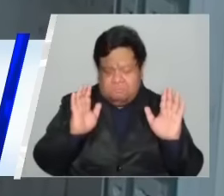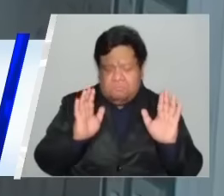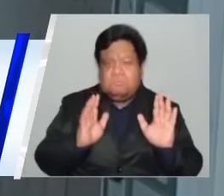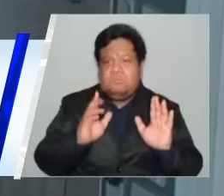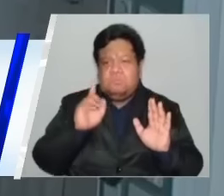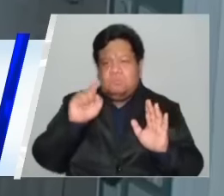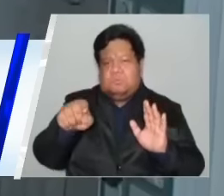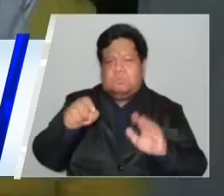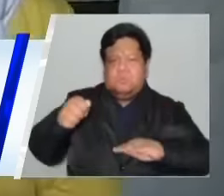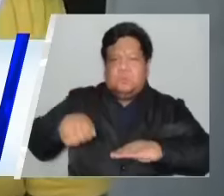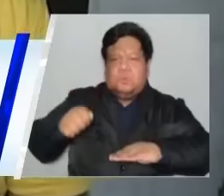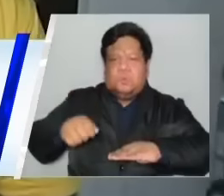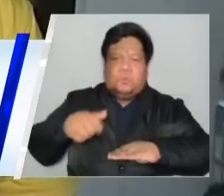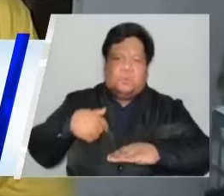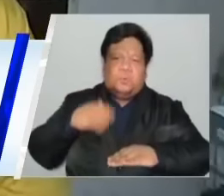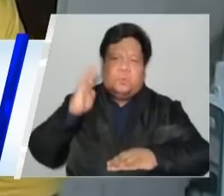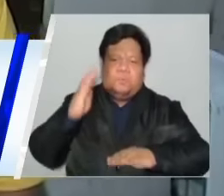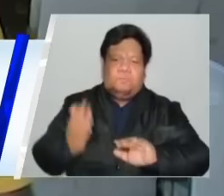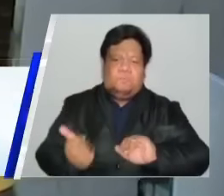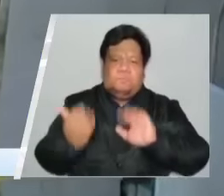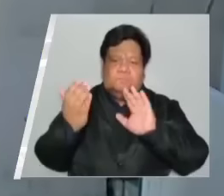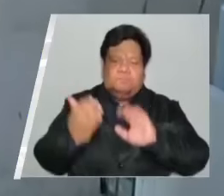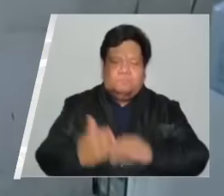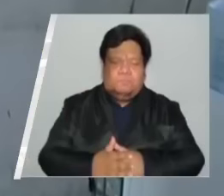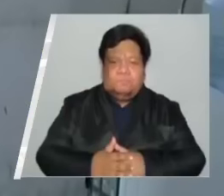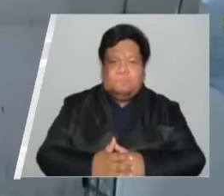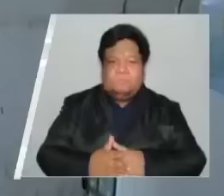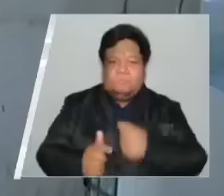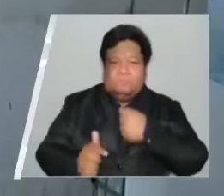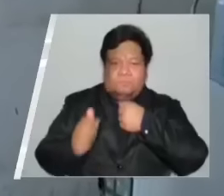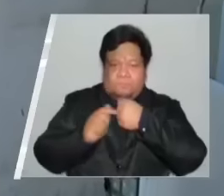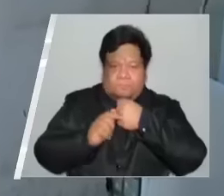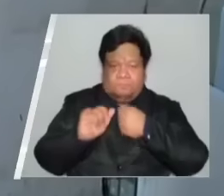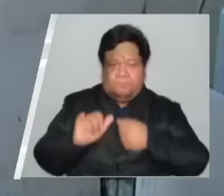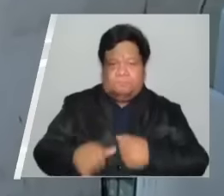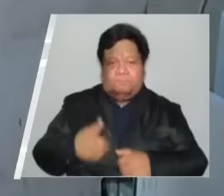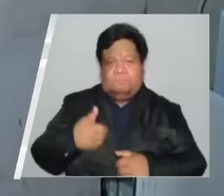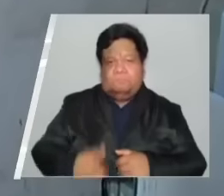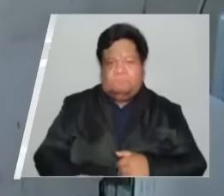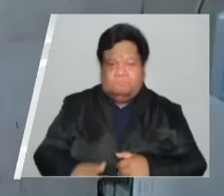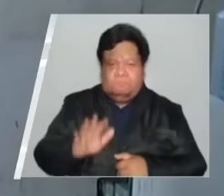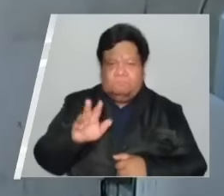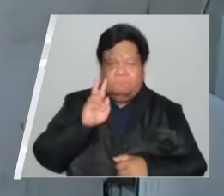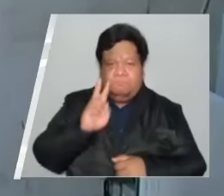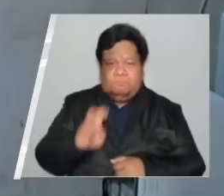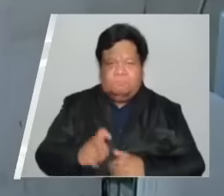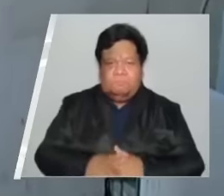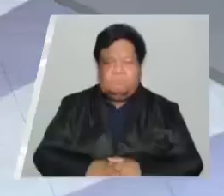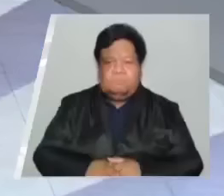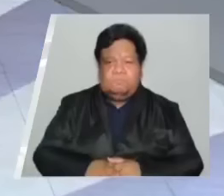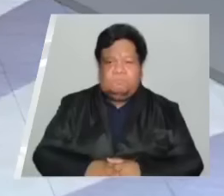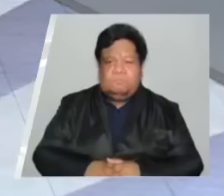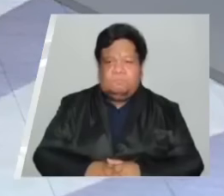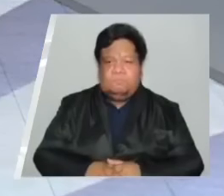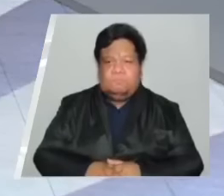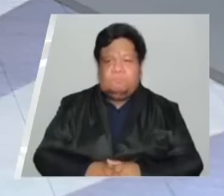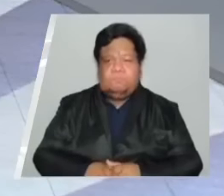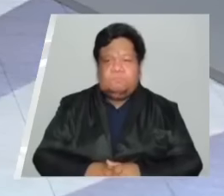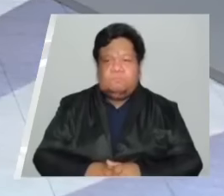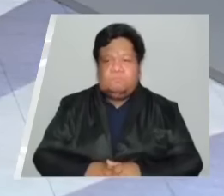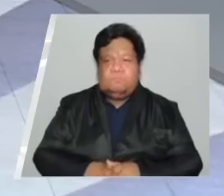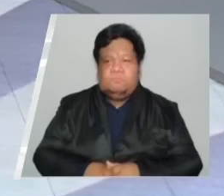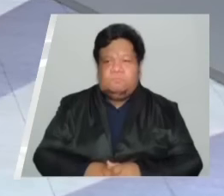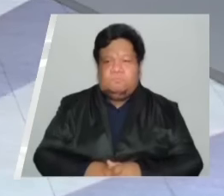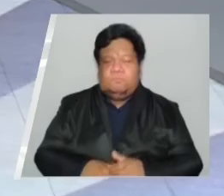ako magkakuhan po. Para sa GMA Integrated News, Rafi Tima ang inyo, saksi. Nakaranas